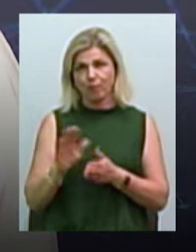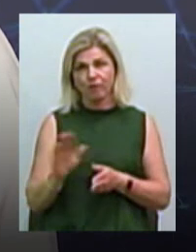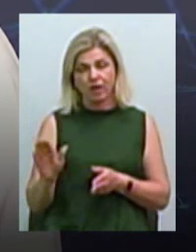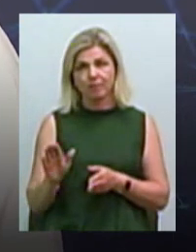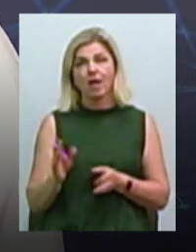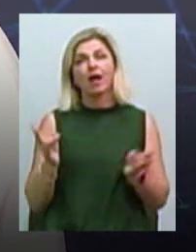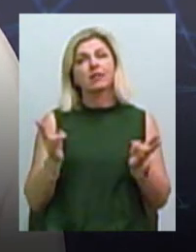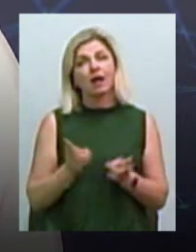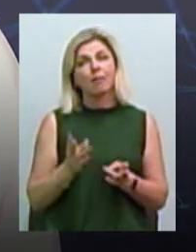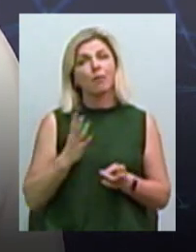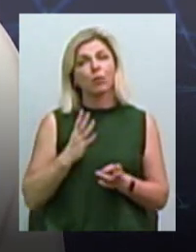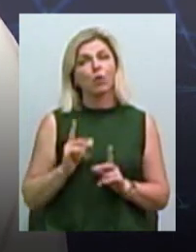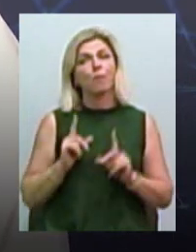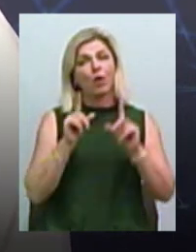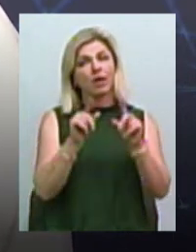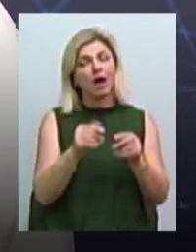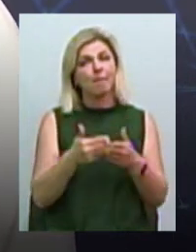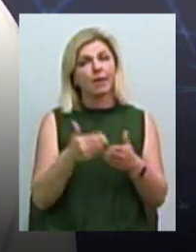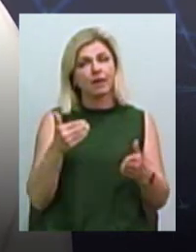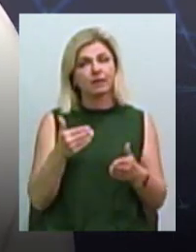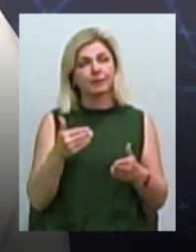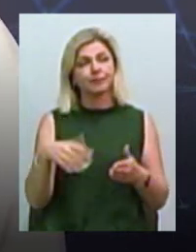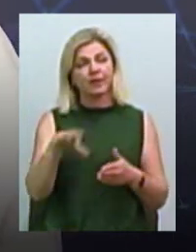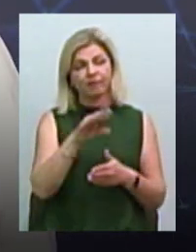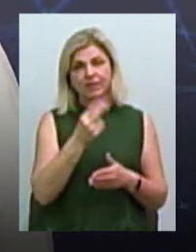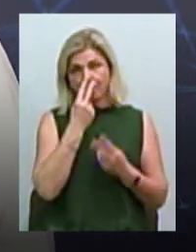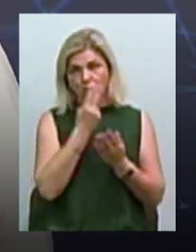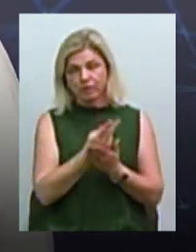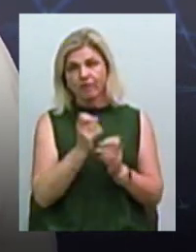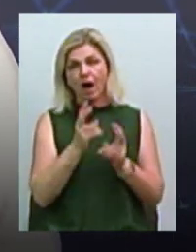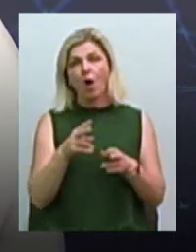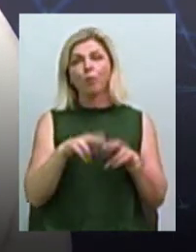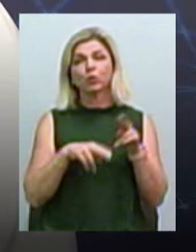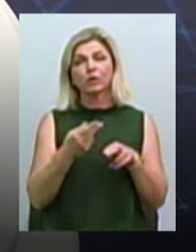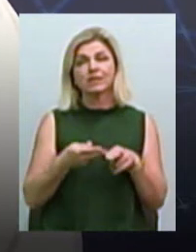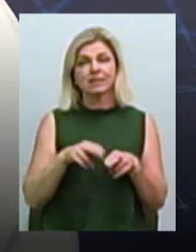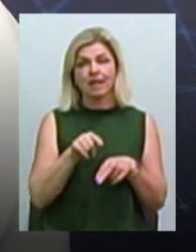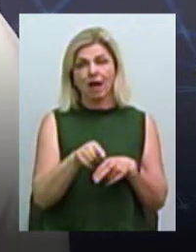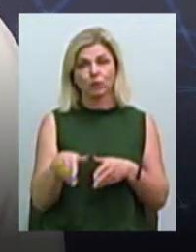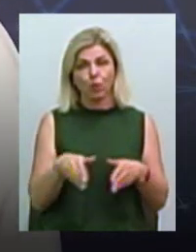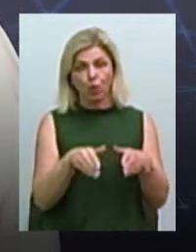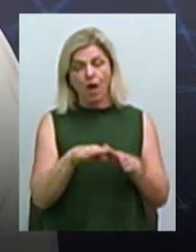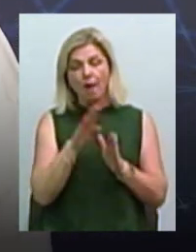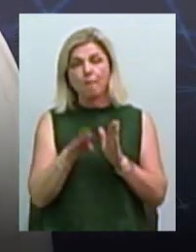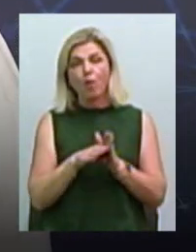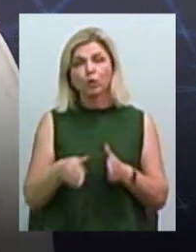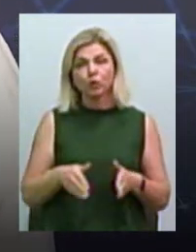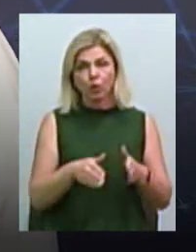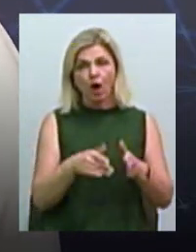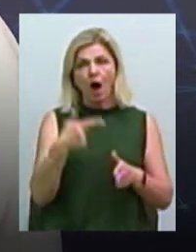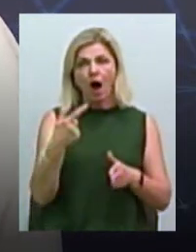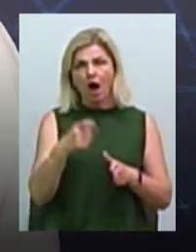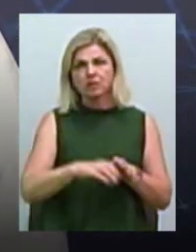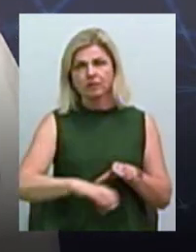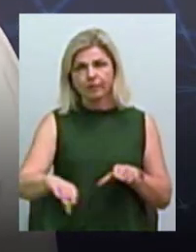Навіть треба було поїхати перед, я думаю, ефіром подивитися, як будується ця дорога, де під дорогою іде газопроводи.